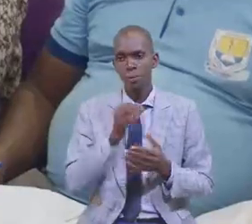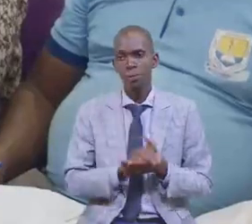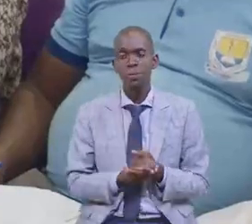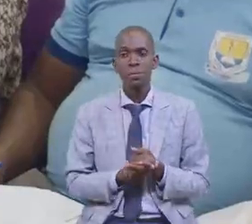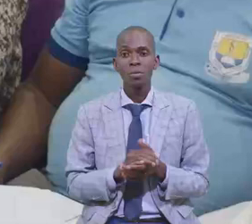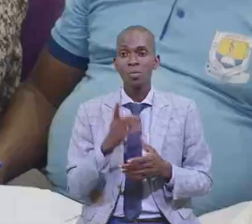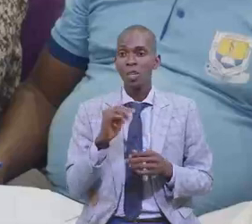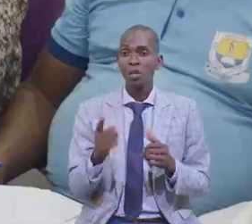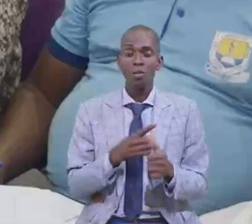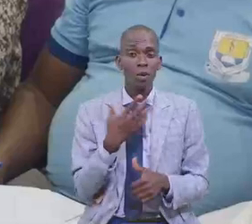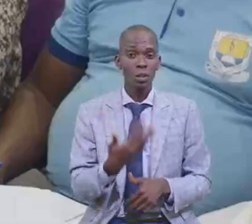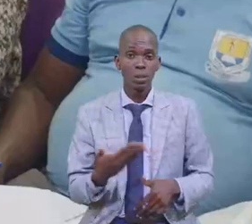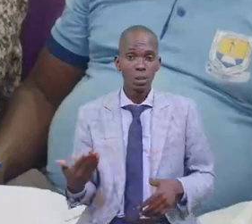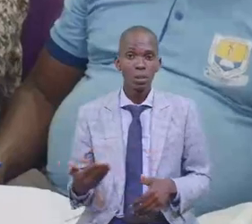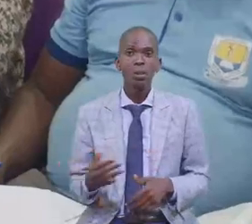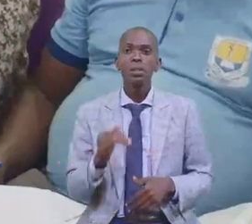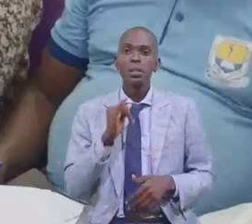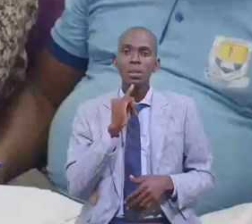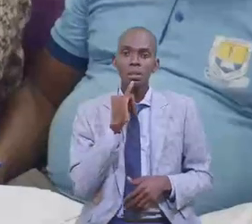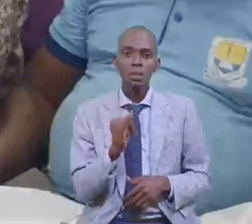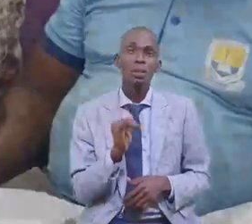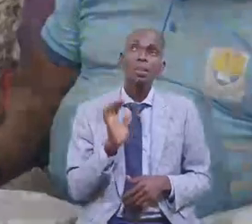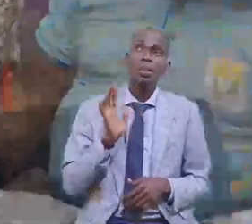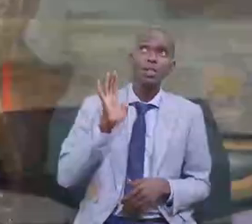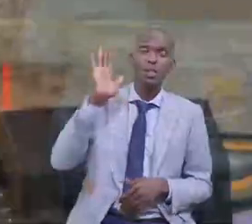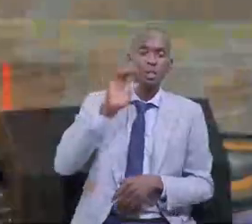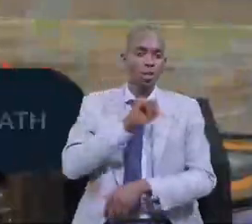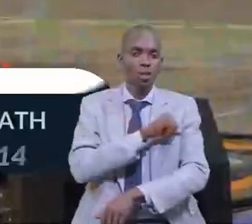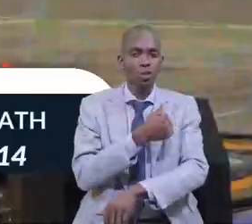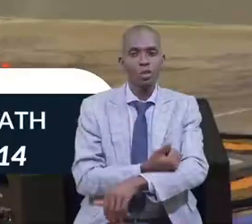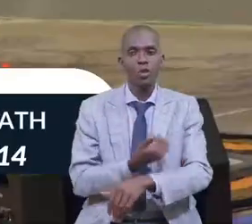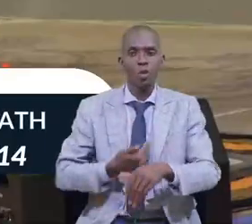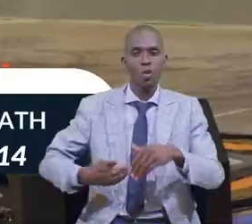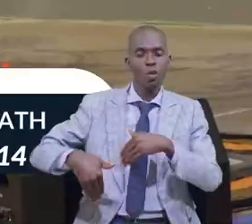te tiens, cela va amener ce que tu demandes.